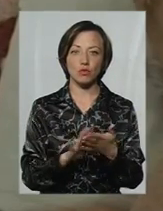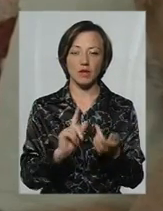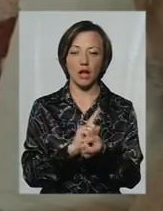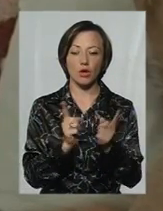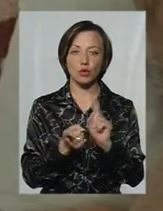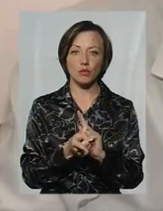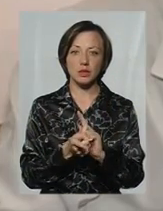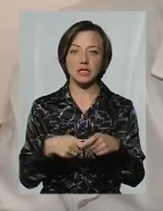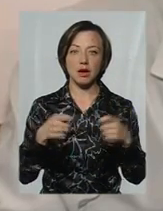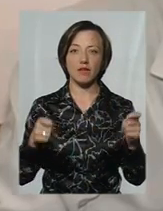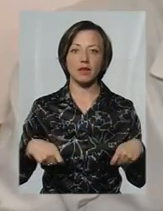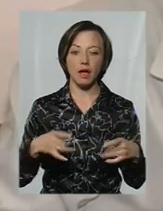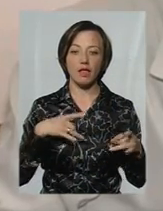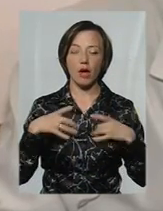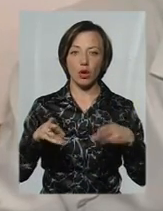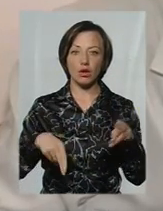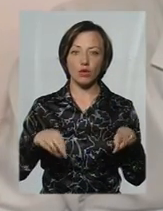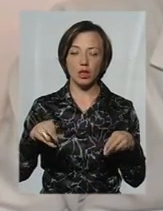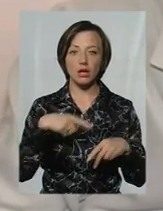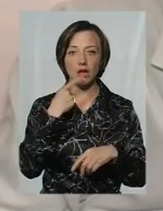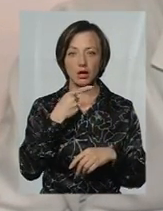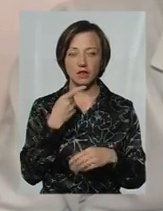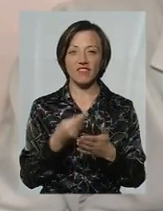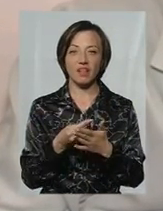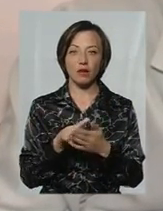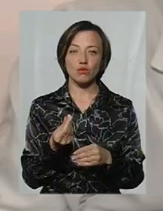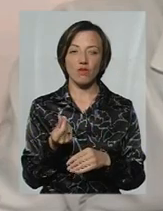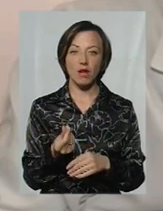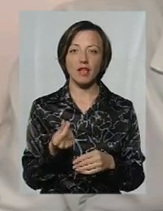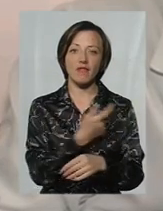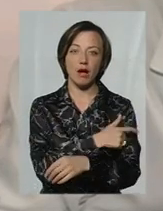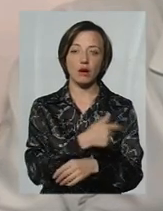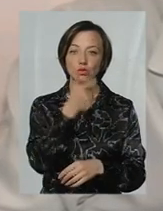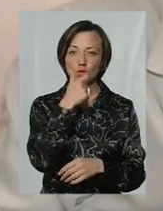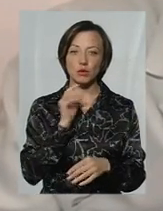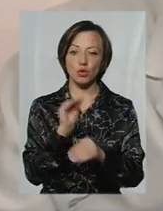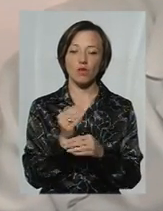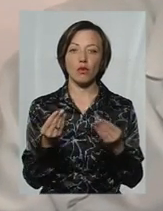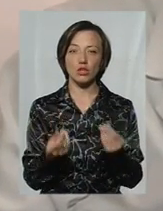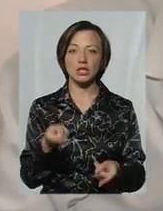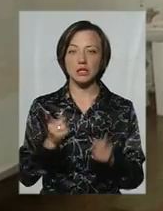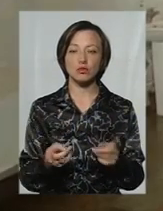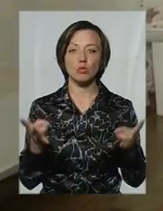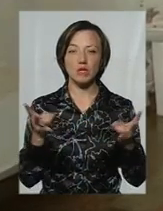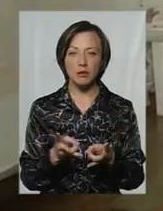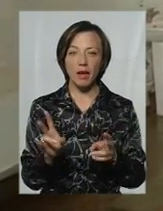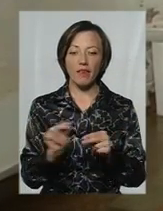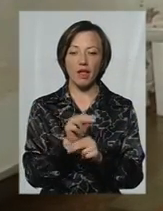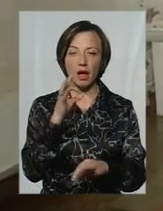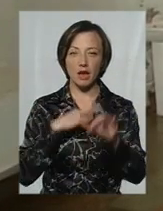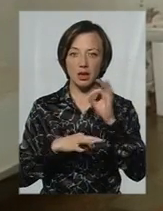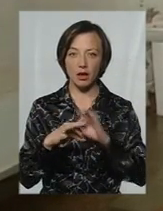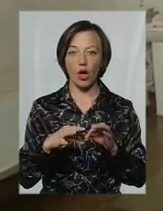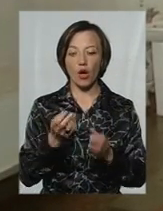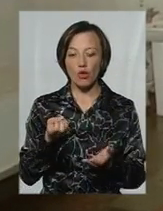Натомість завідувач нейрохірургії Василь Левицький переконує, фінансування у лікарні скромне, додаткові кошти дійсно потрібні на ліки, томографію